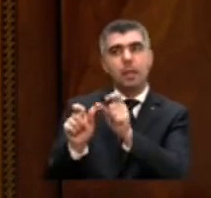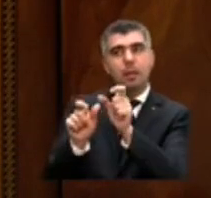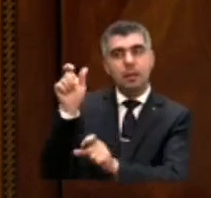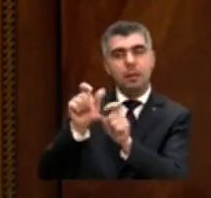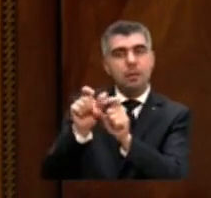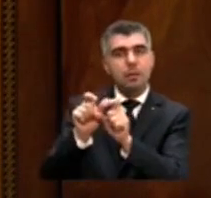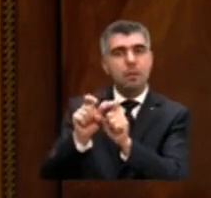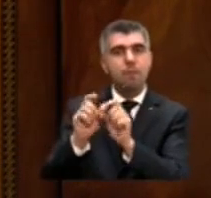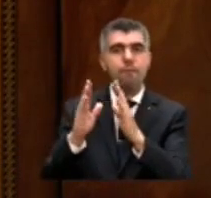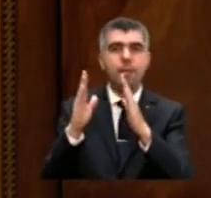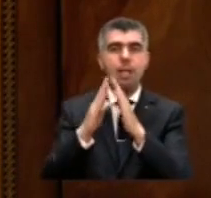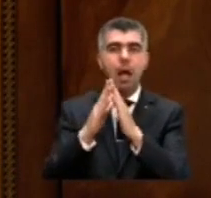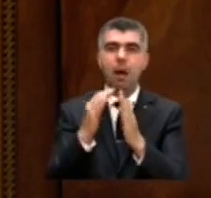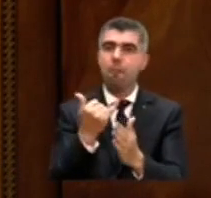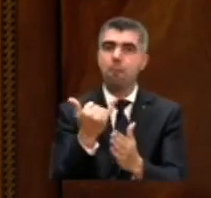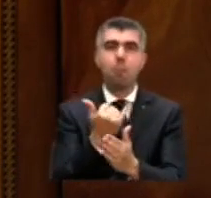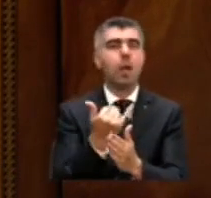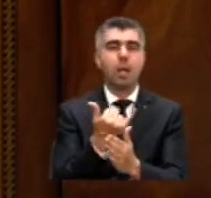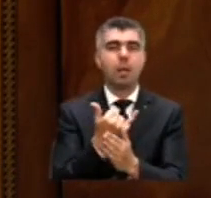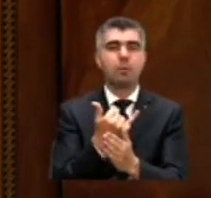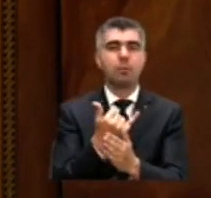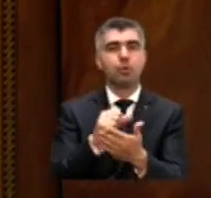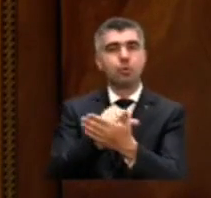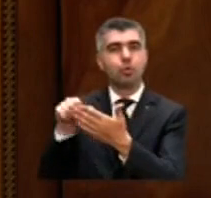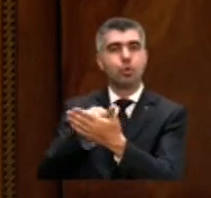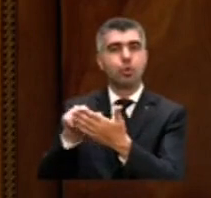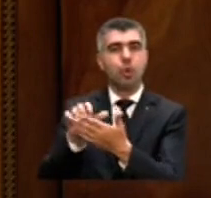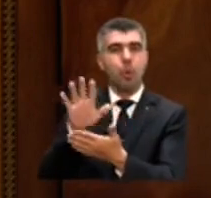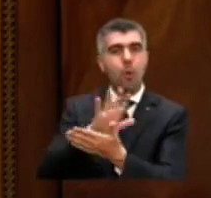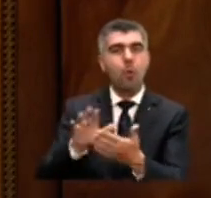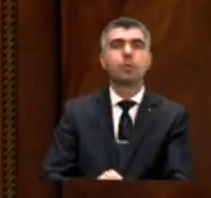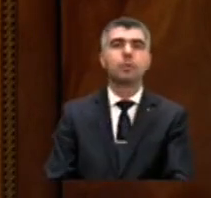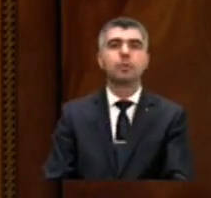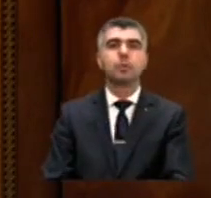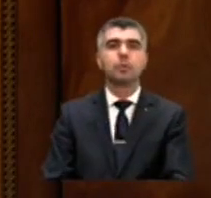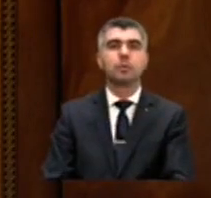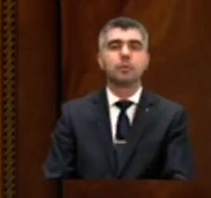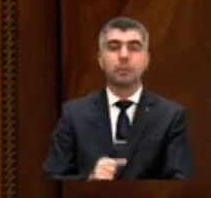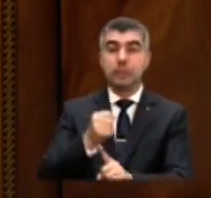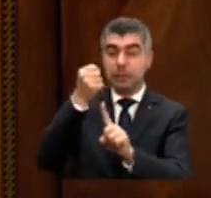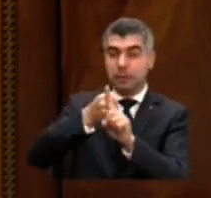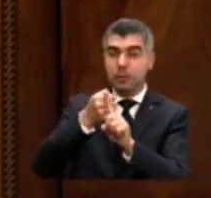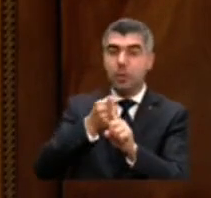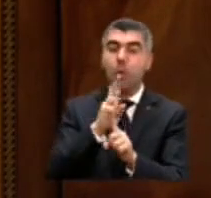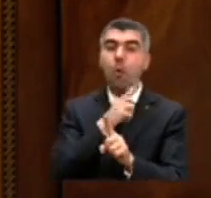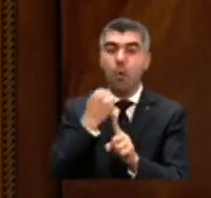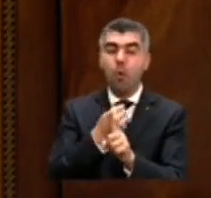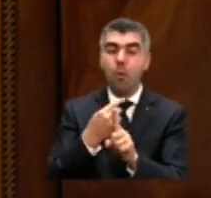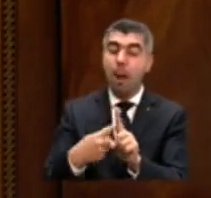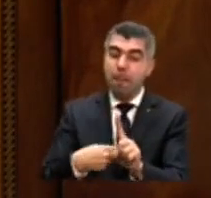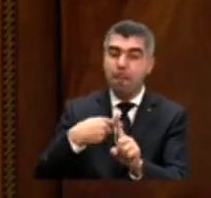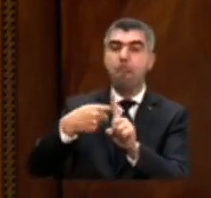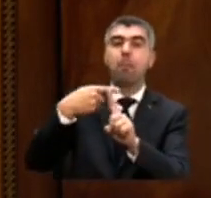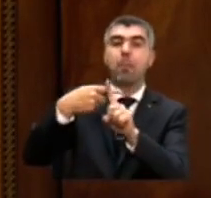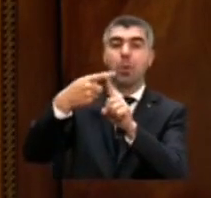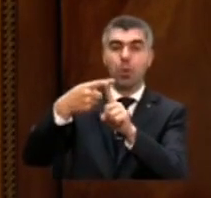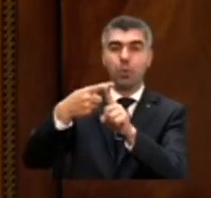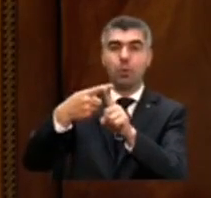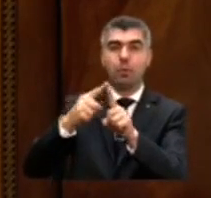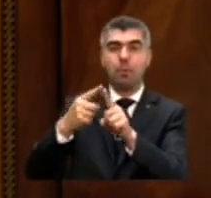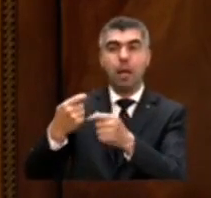لائق للمواطنين والمواطنات. وستبذل الحكومة مجهودات إضافية لتقوية التجارة